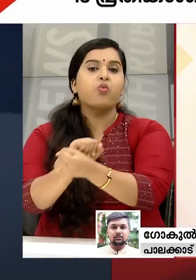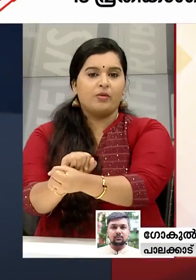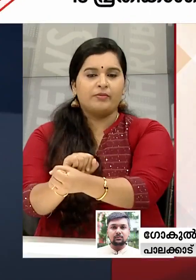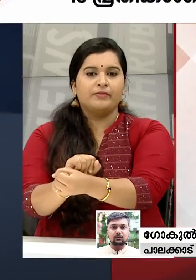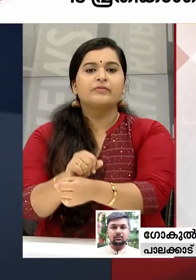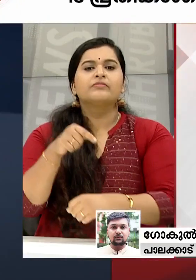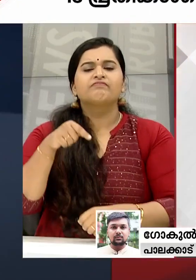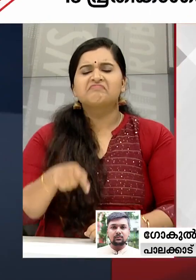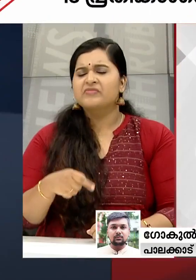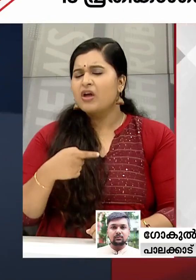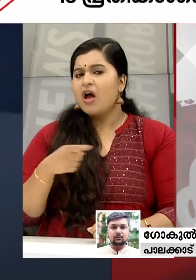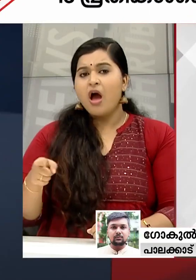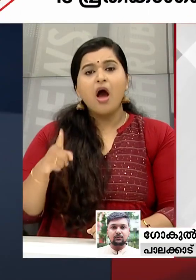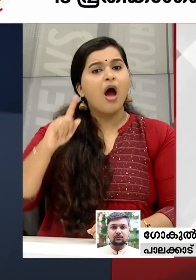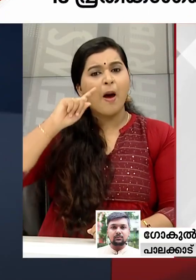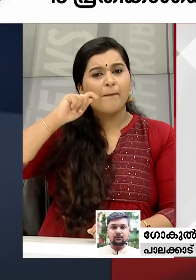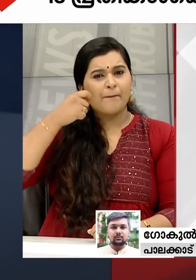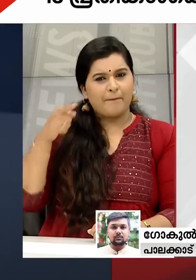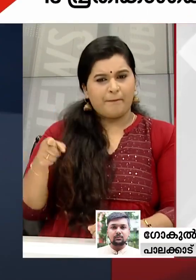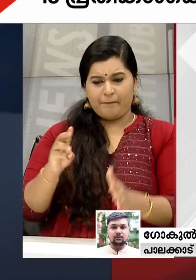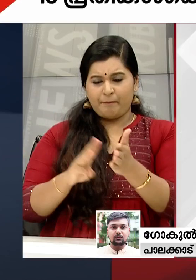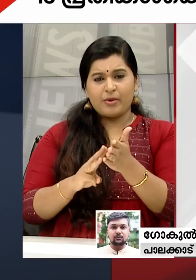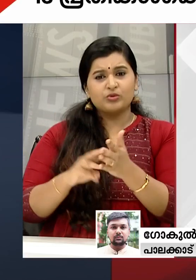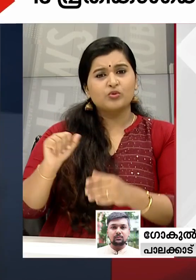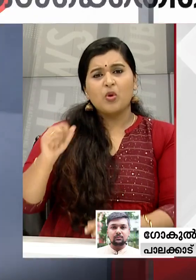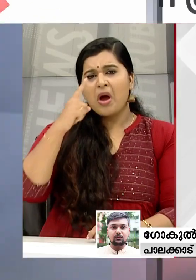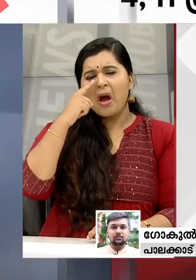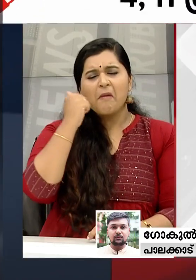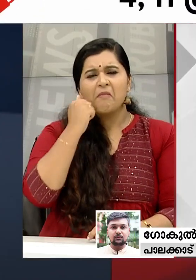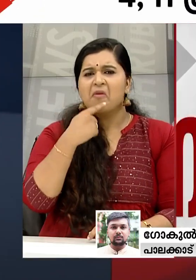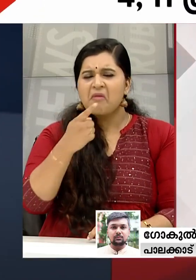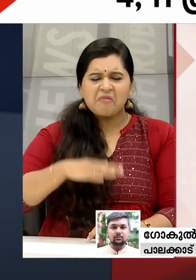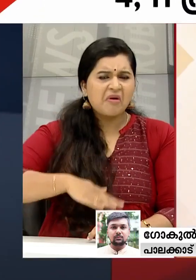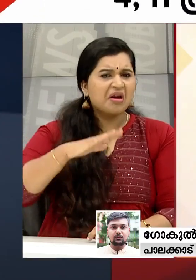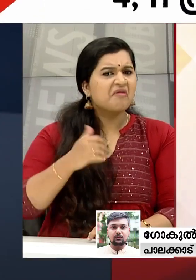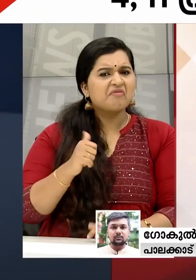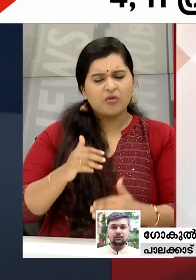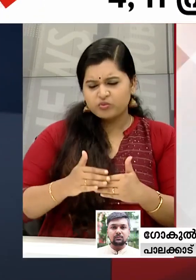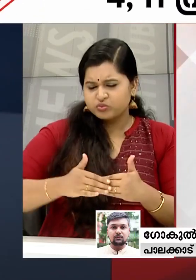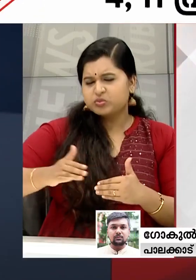നിയമപോരാട്ടം തുടരുമെന്നാണ് മധുവിന്റെ കുടുംബം വ്യക്തമാക്കിയിട്ടുള്ളത്. ശരി.